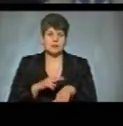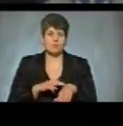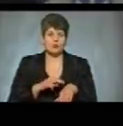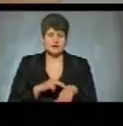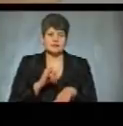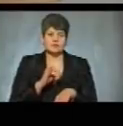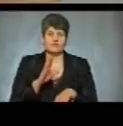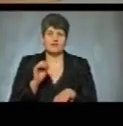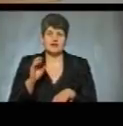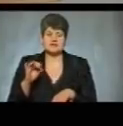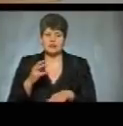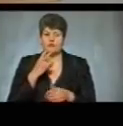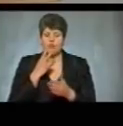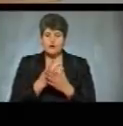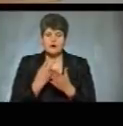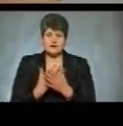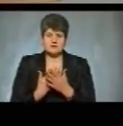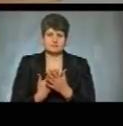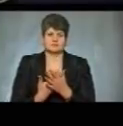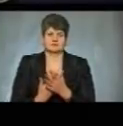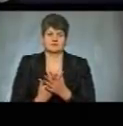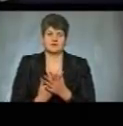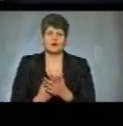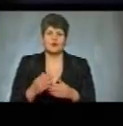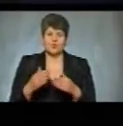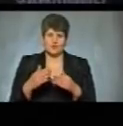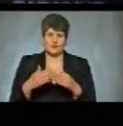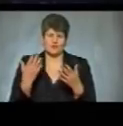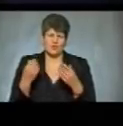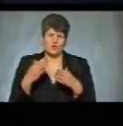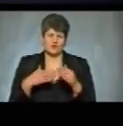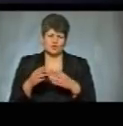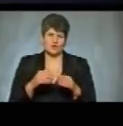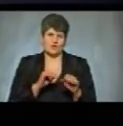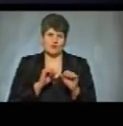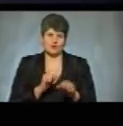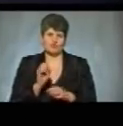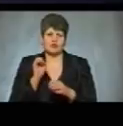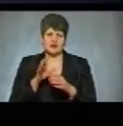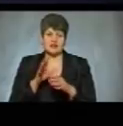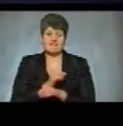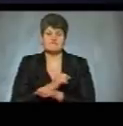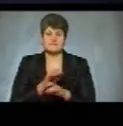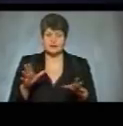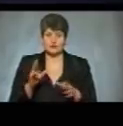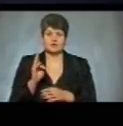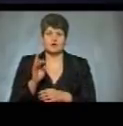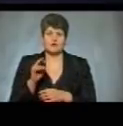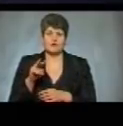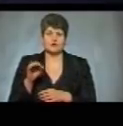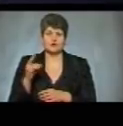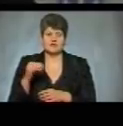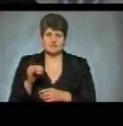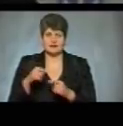Ігор Васьків показує макет ручної оборонної гранати, яка вибухнула у Колодіївці. За його словами, радіус